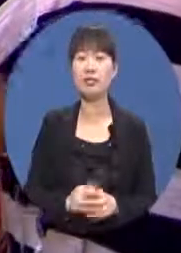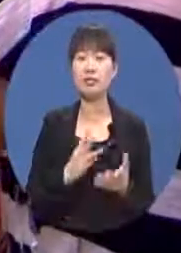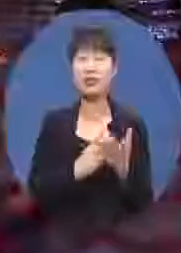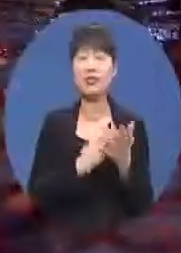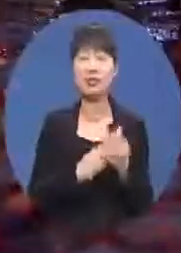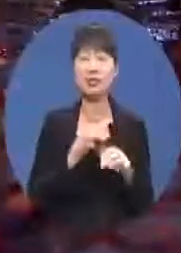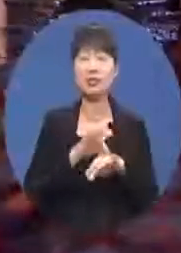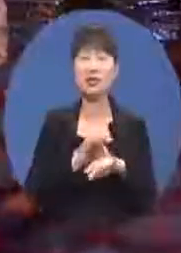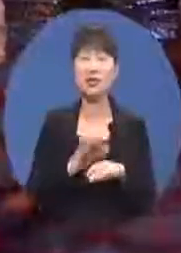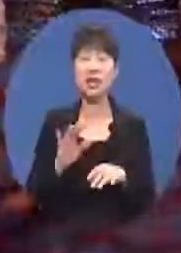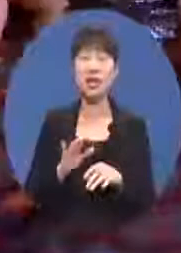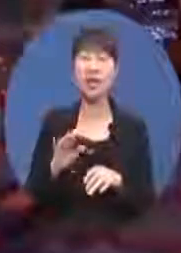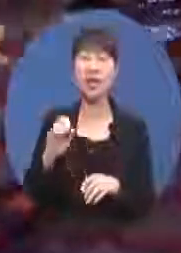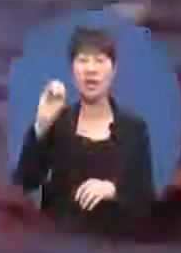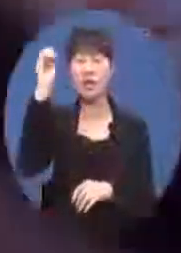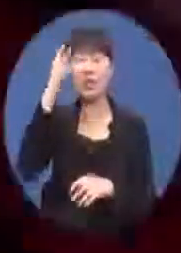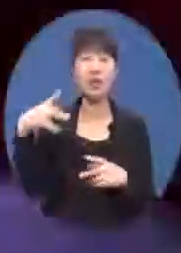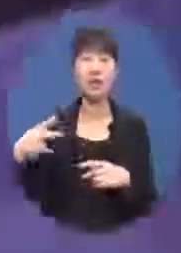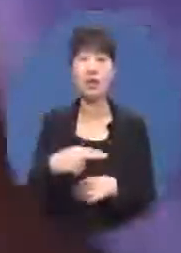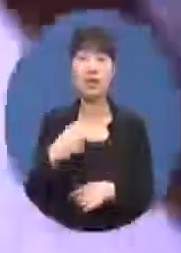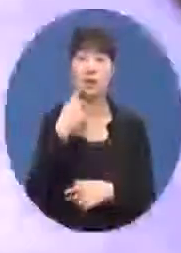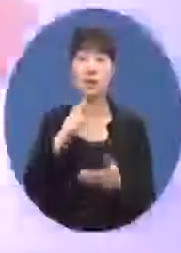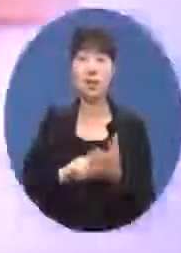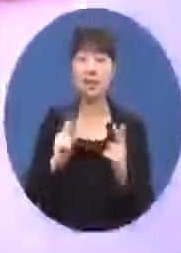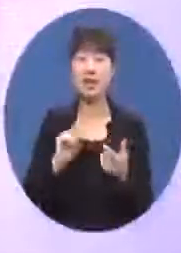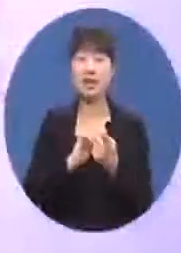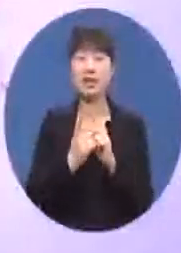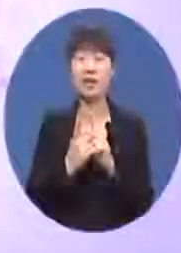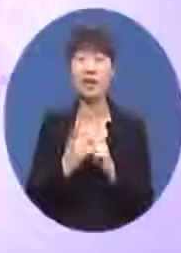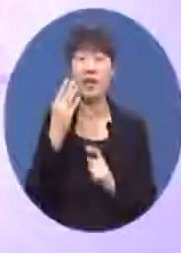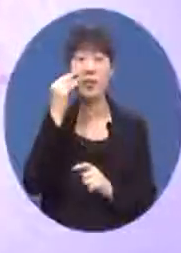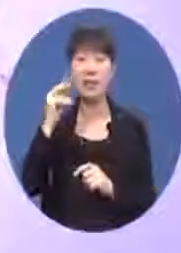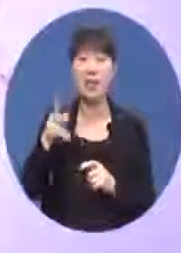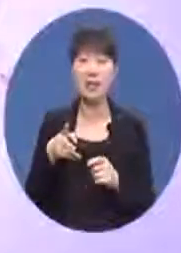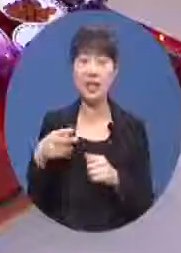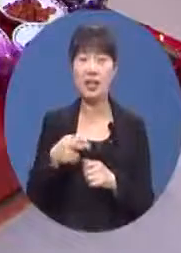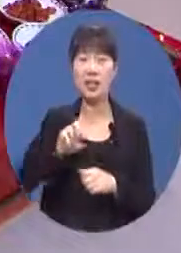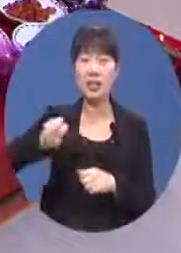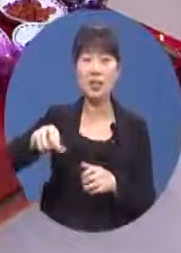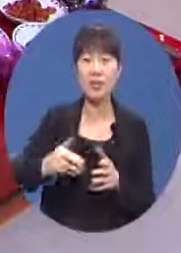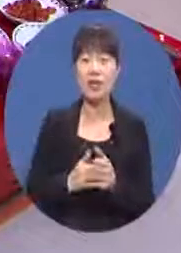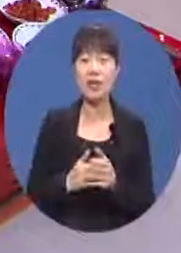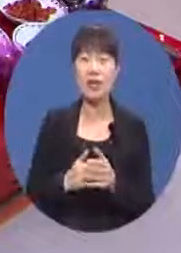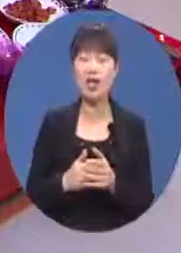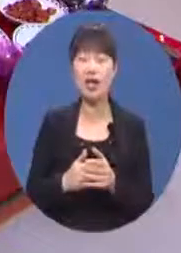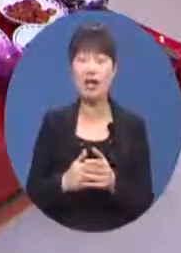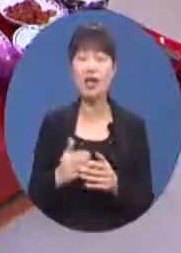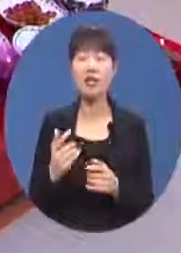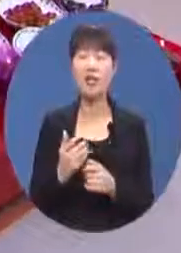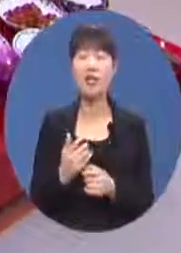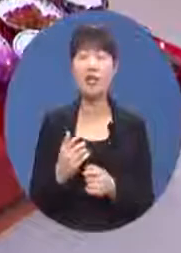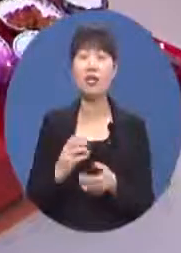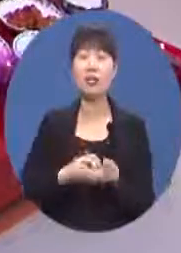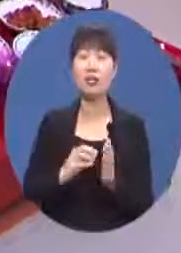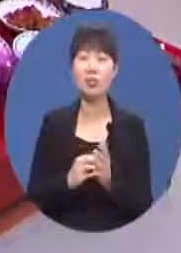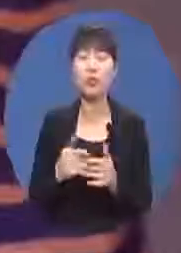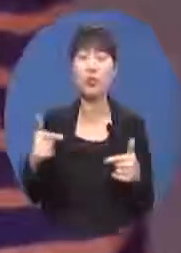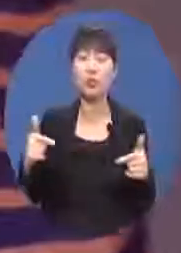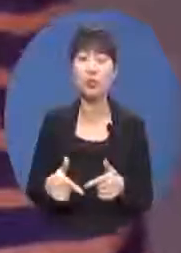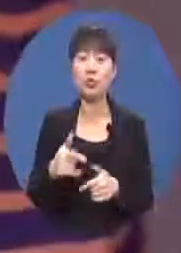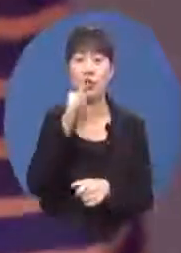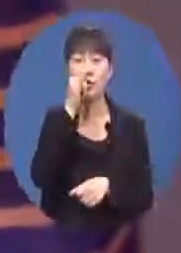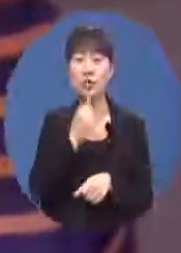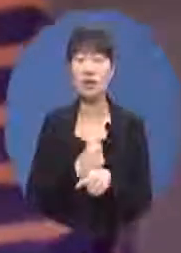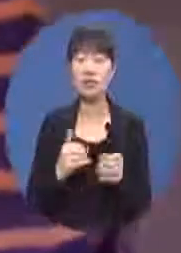삼겹살을 하루아침에 끊기는 힘듭니다. 대신 지방이 많은 비계를 잘라내면 열량을 훨씬 적게 섭취할 수 있죠.